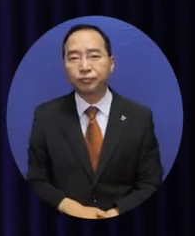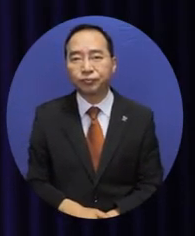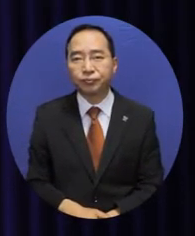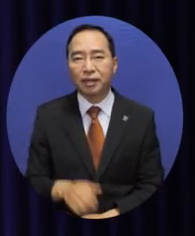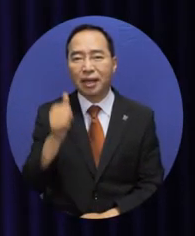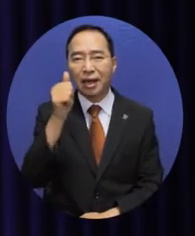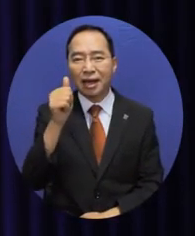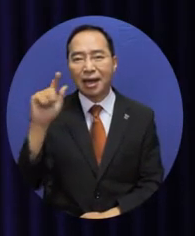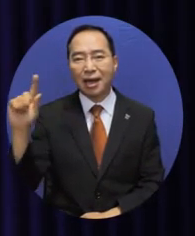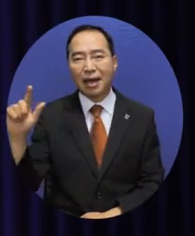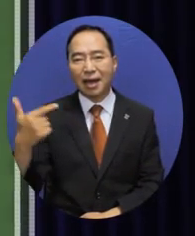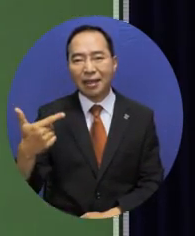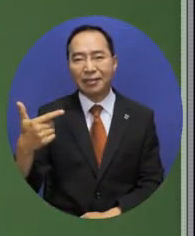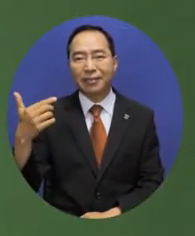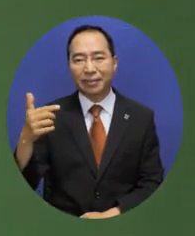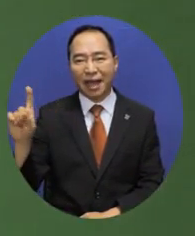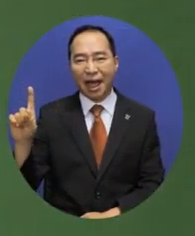한나 아렌트입니다.